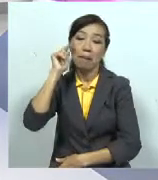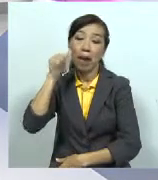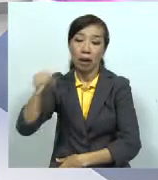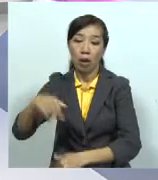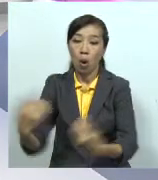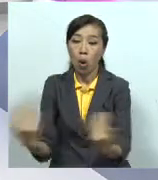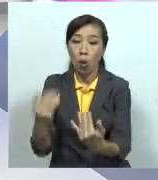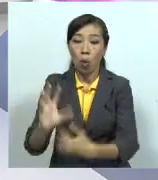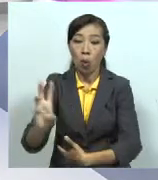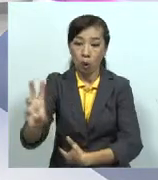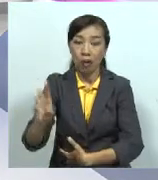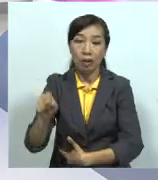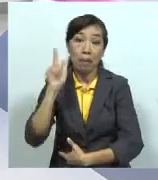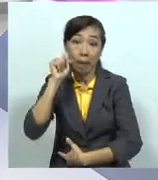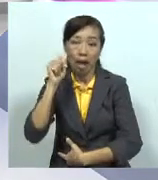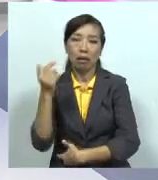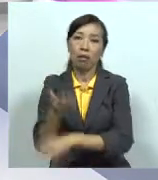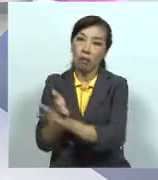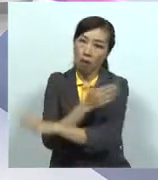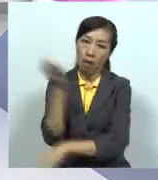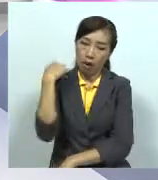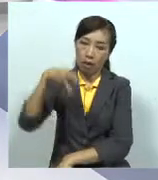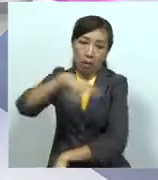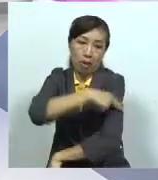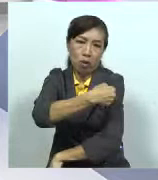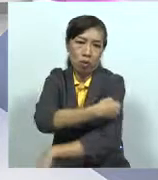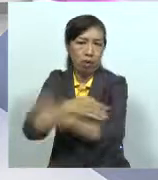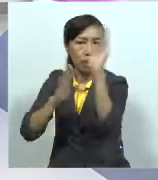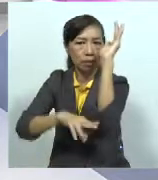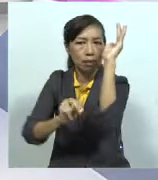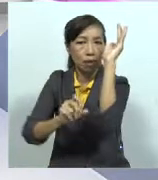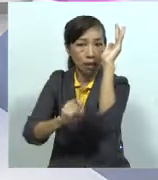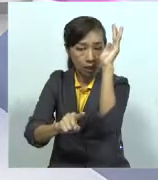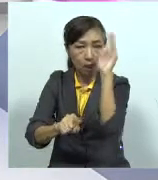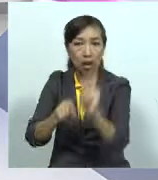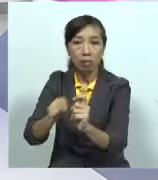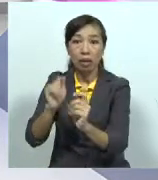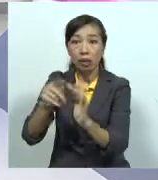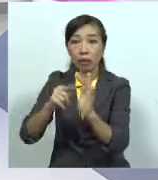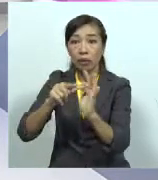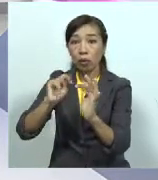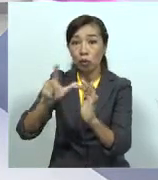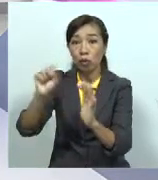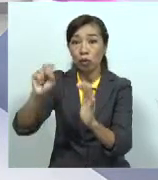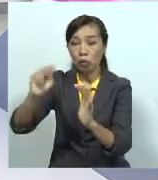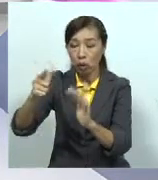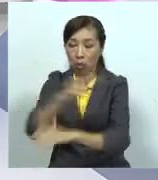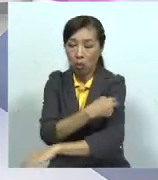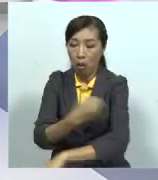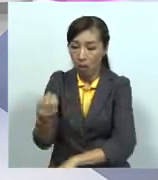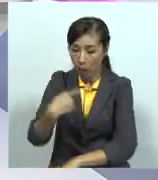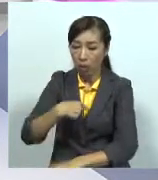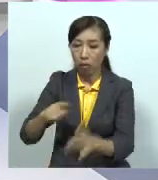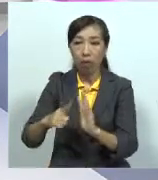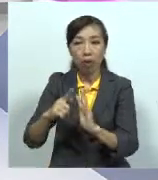าบาลทุ่งสงจังหวัดนครศรีธรรมราชว่าตนเองเนี่ยติดเชื้อ HIV ก่อนที่5ปีถัดมาจะได้รับการตรวจจากโรงพยาบาลชาติต